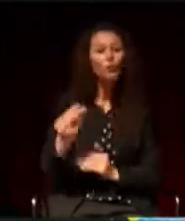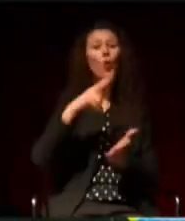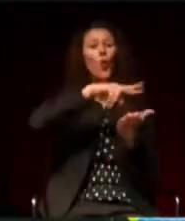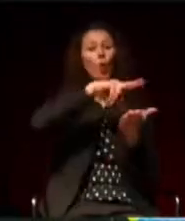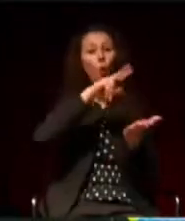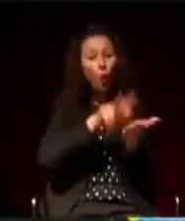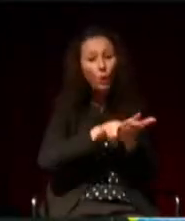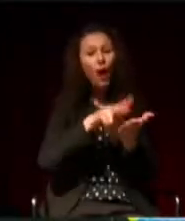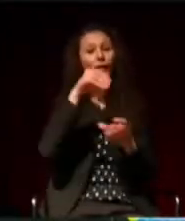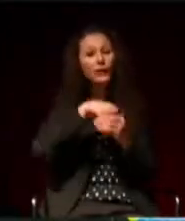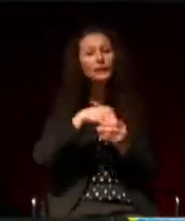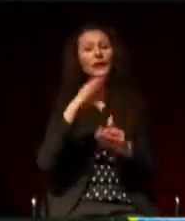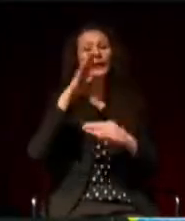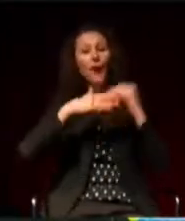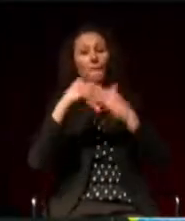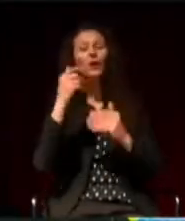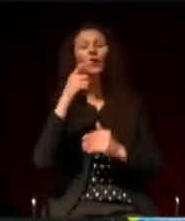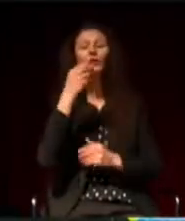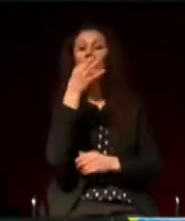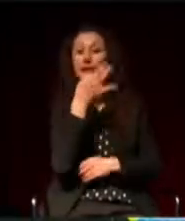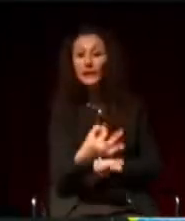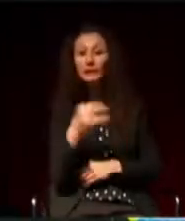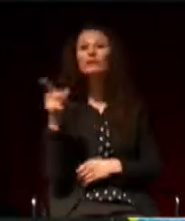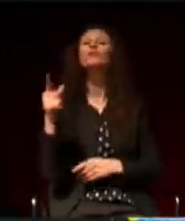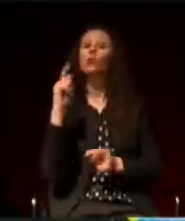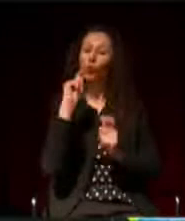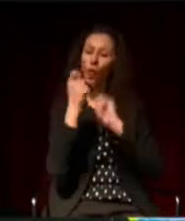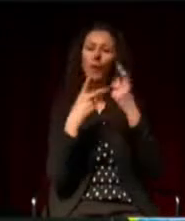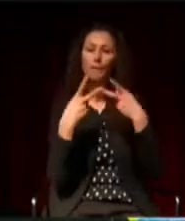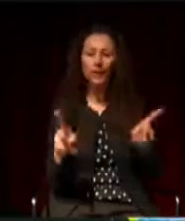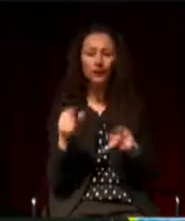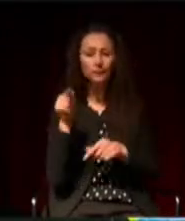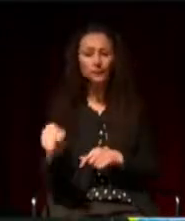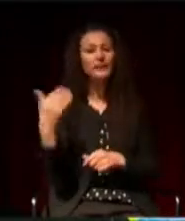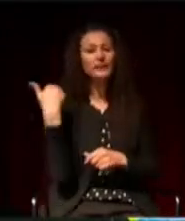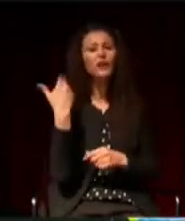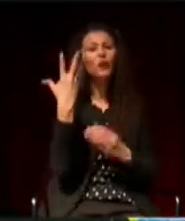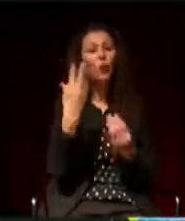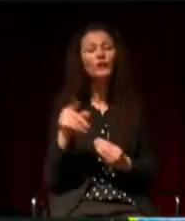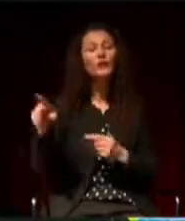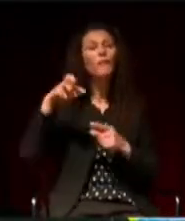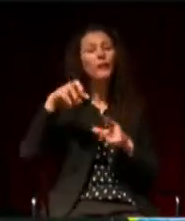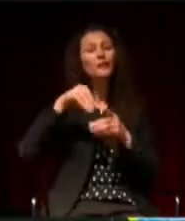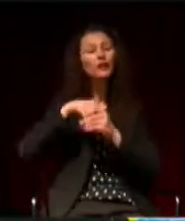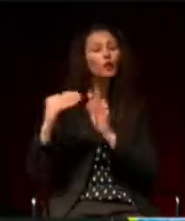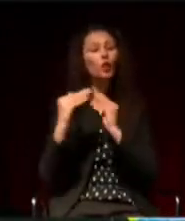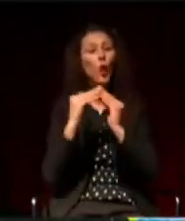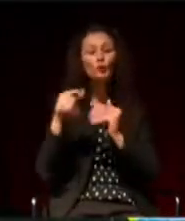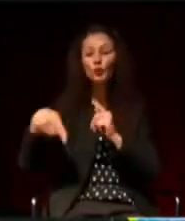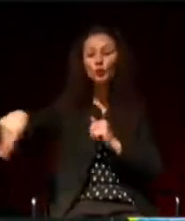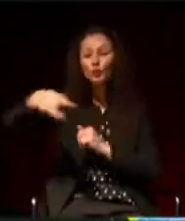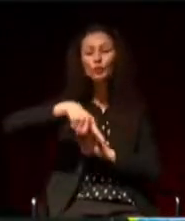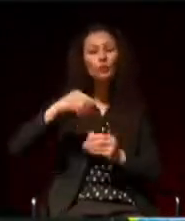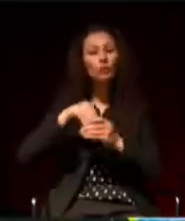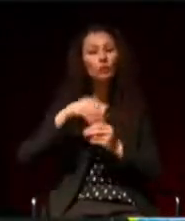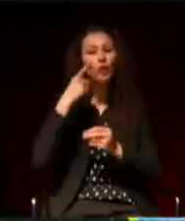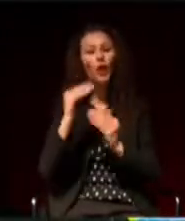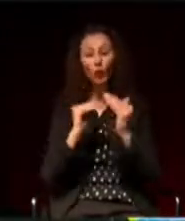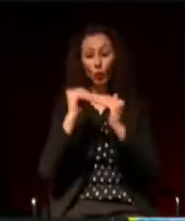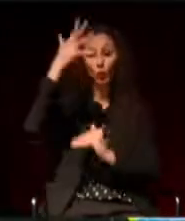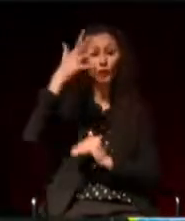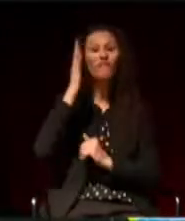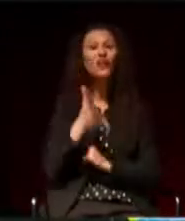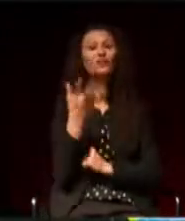ruhsat ve veya yapı kullanım izin belgesindeki gabarileri kullanılabilir. Yeni yapılaşacak olan parseller ile komşu parsellerdeki kitleler arasında yükseklik